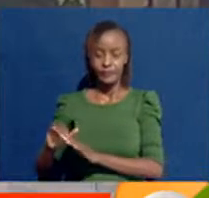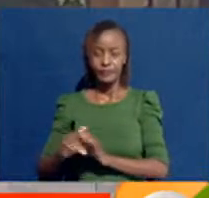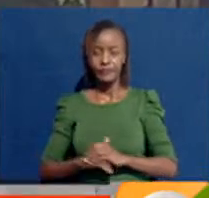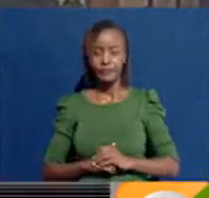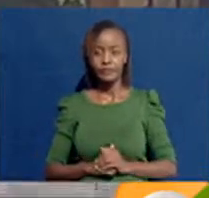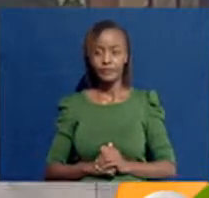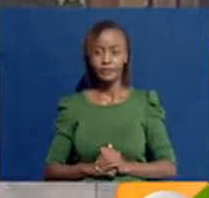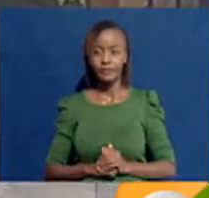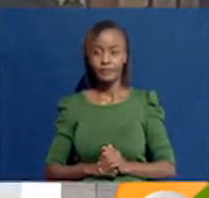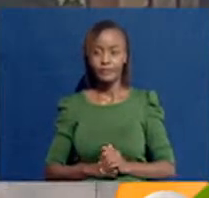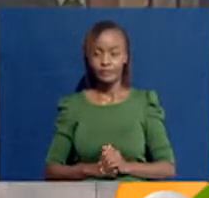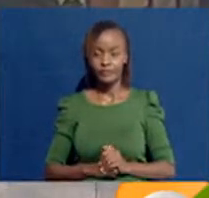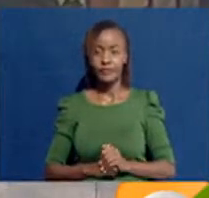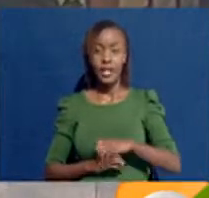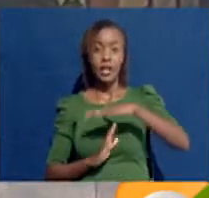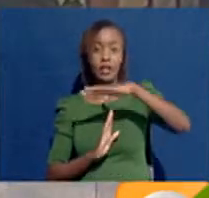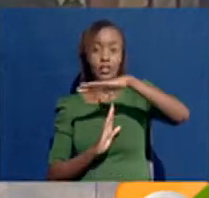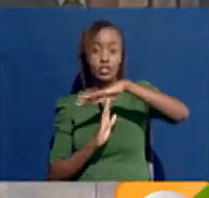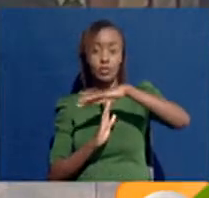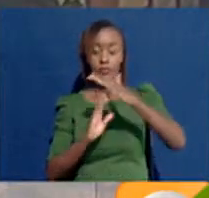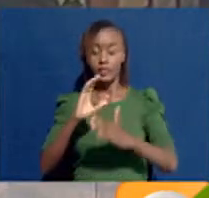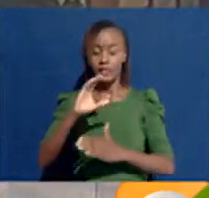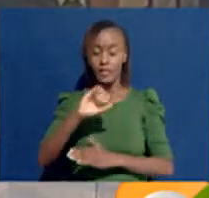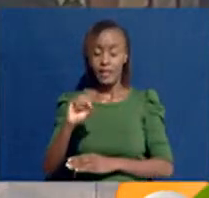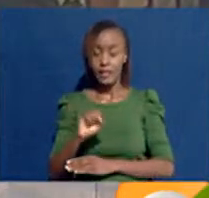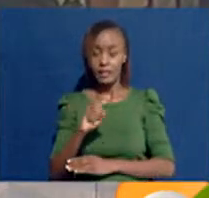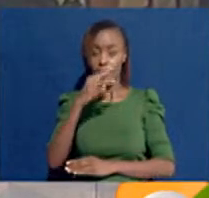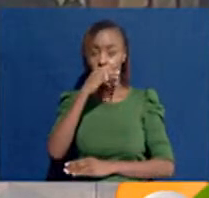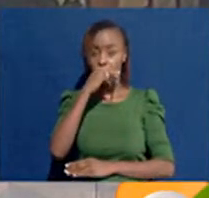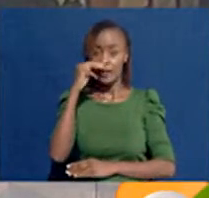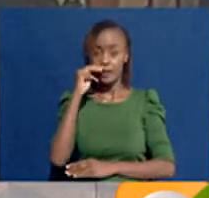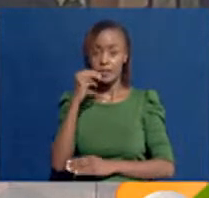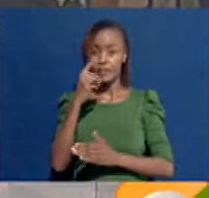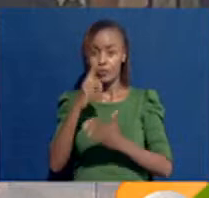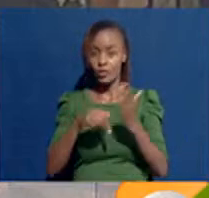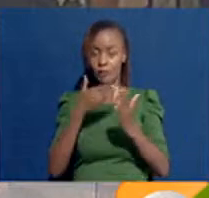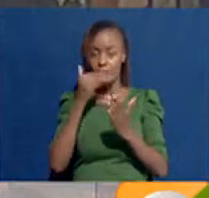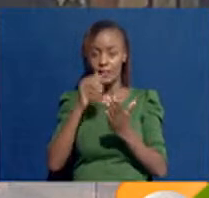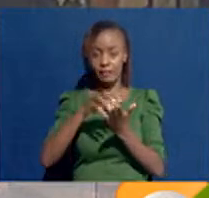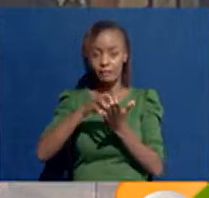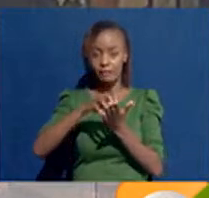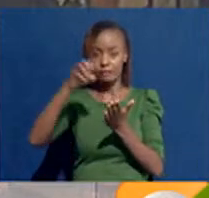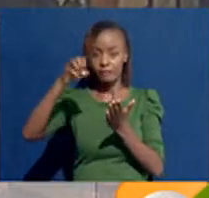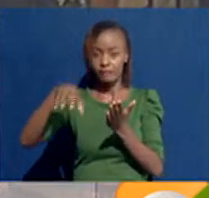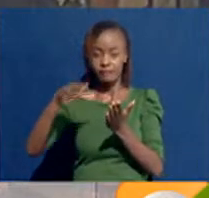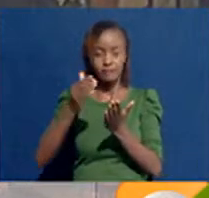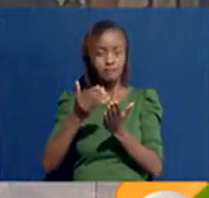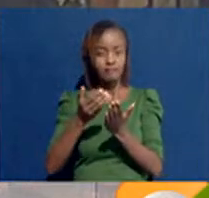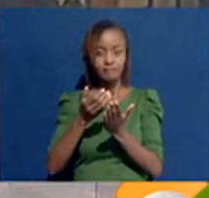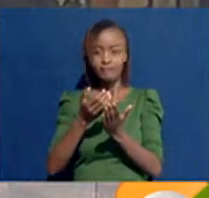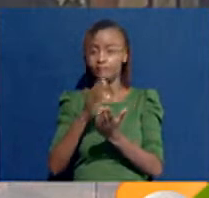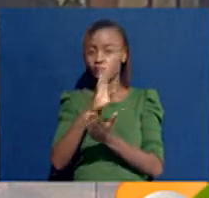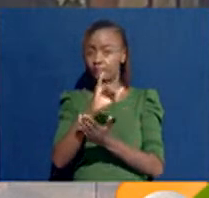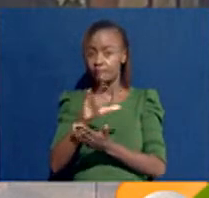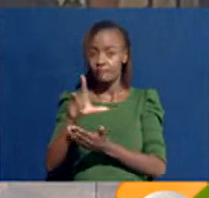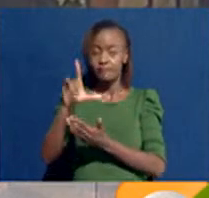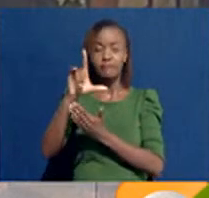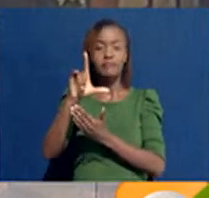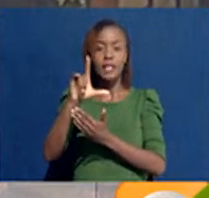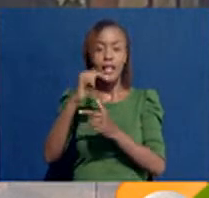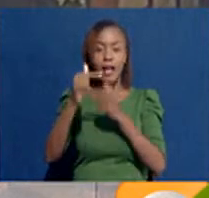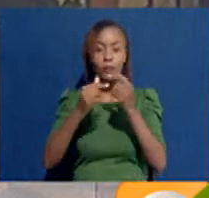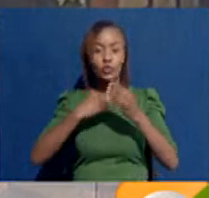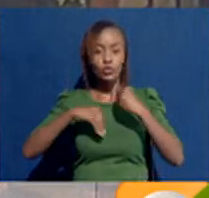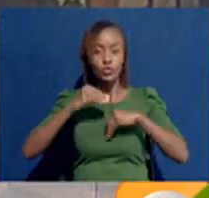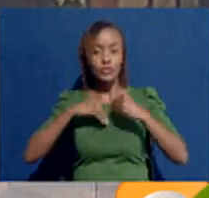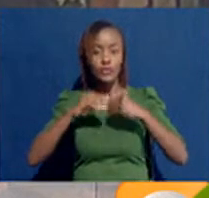Mkuu wa mawaziri Musalia Mudavadi ametaka kuondolewa kwa miswada miwili ya ufisadi iliyowasilishwa na wabunge Peter Kaluma na